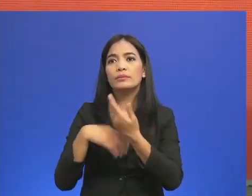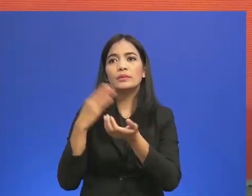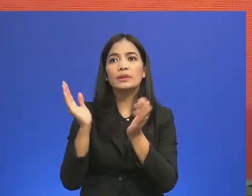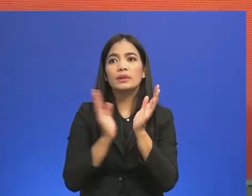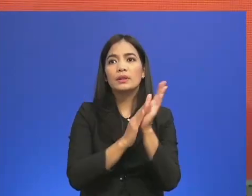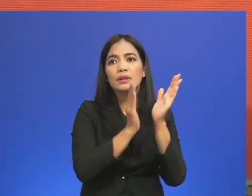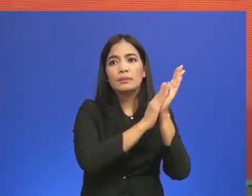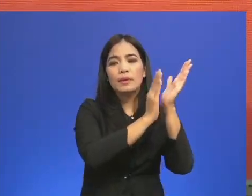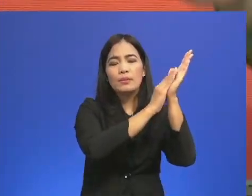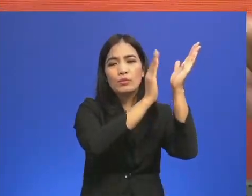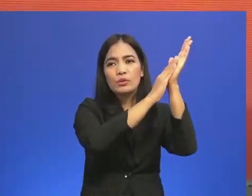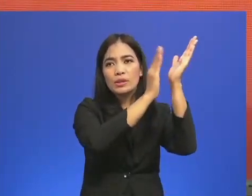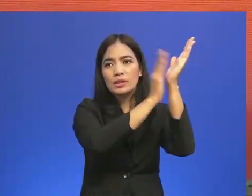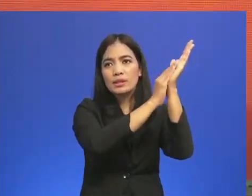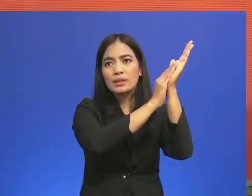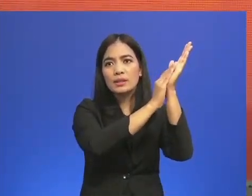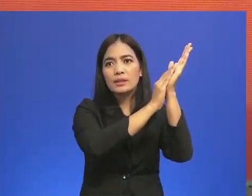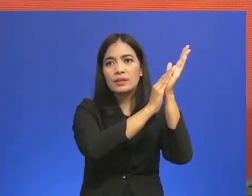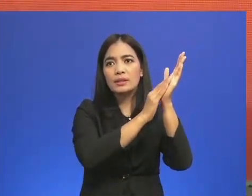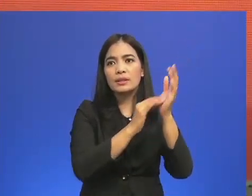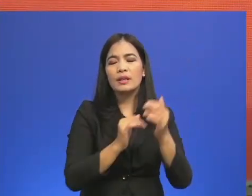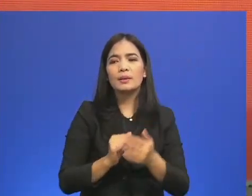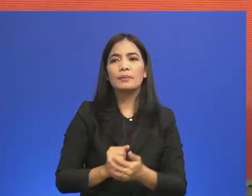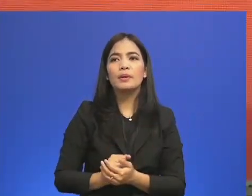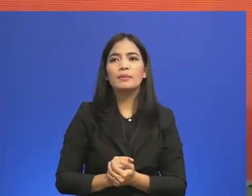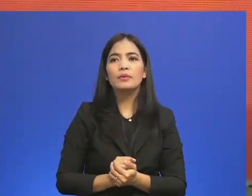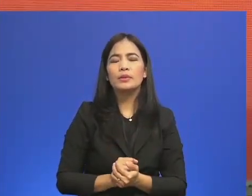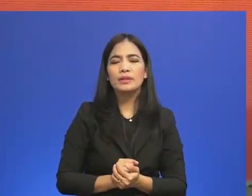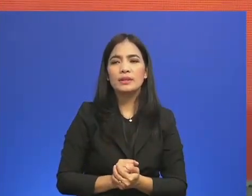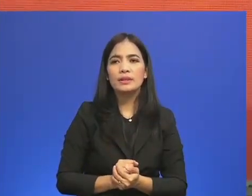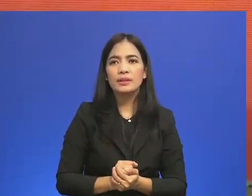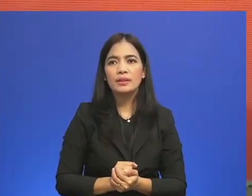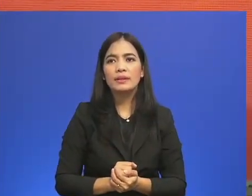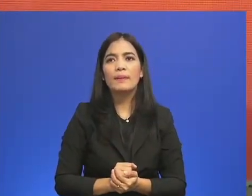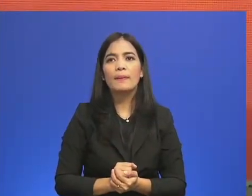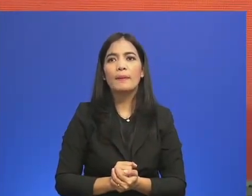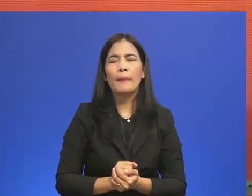penghuni surga gegap memuji.